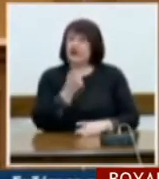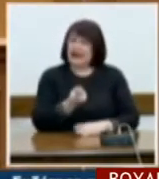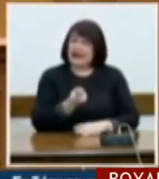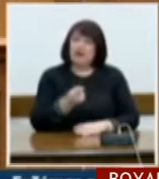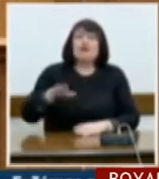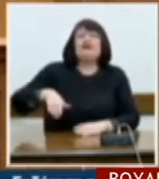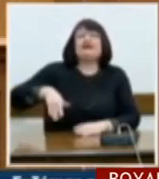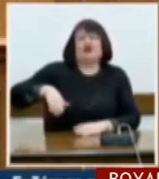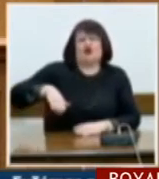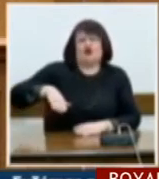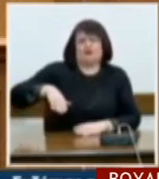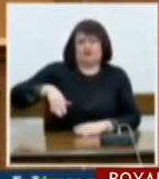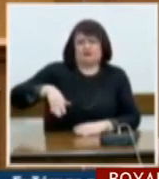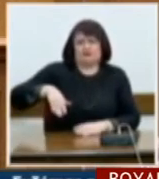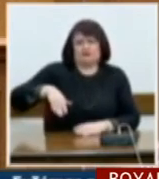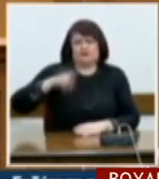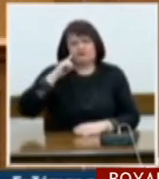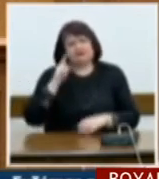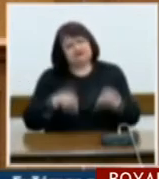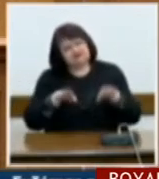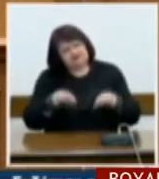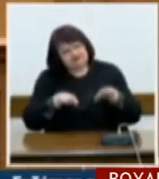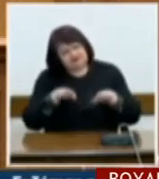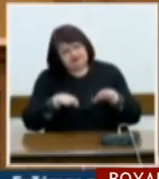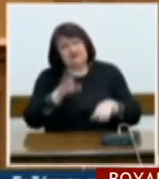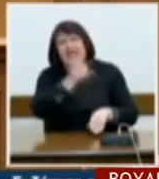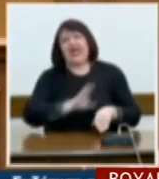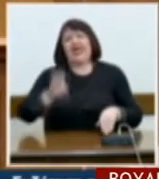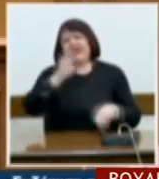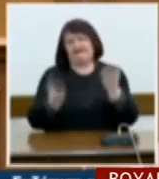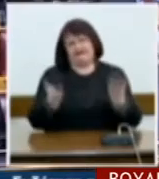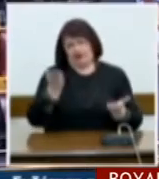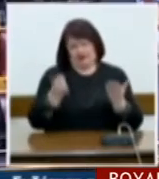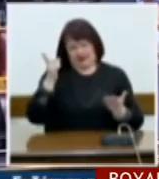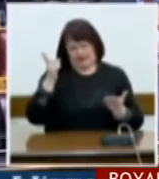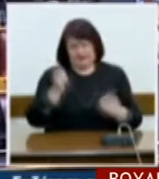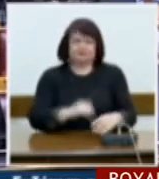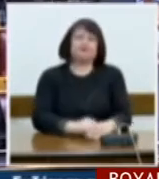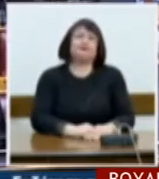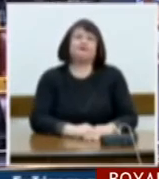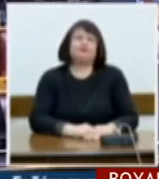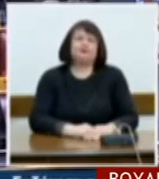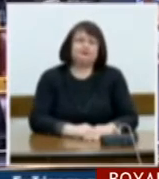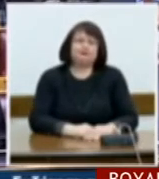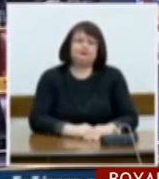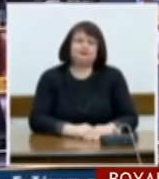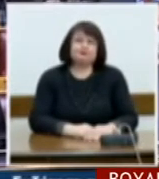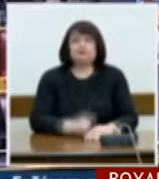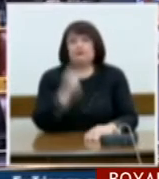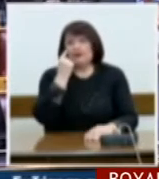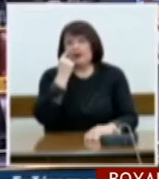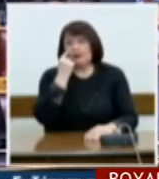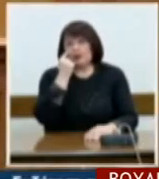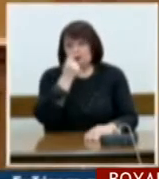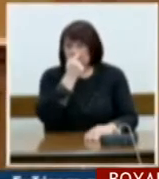φθηνότερο σε σχέση με άλλες ευρωπαϊκές χώρες. Αν δει κανείς,